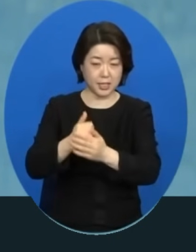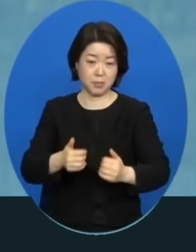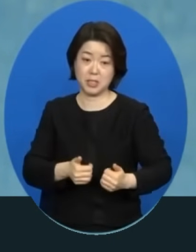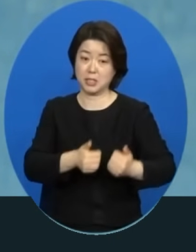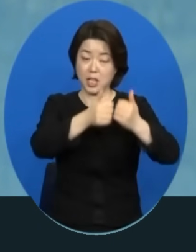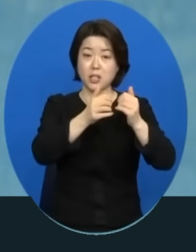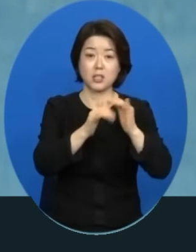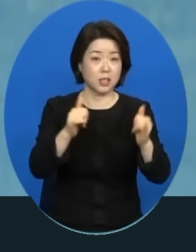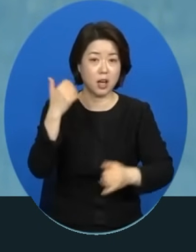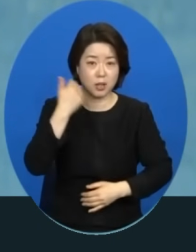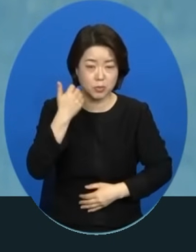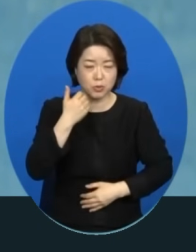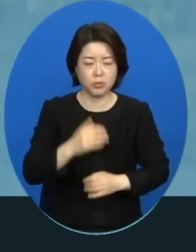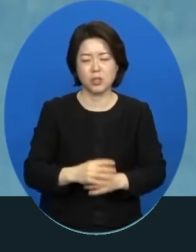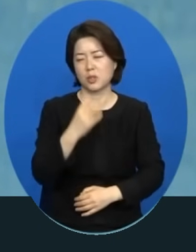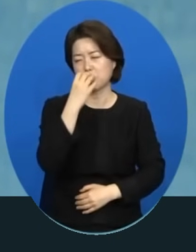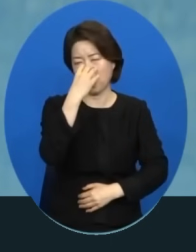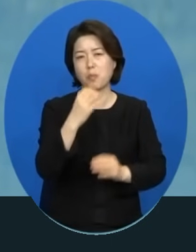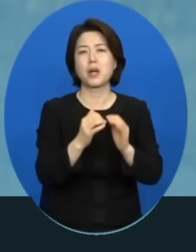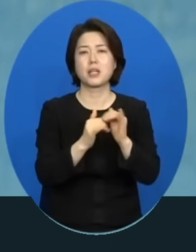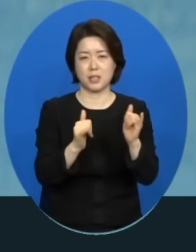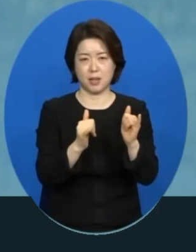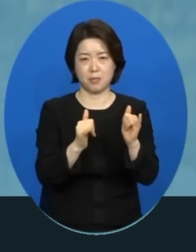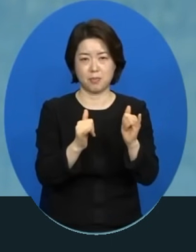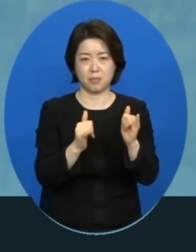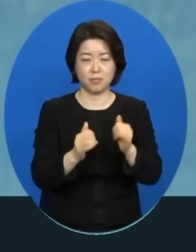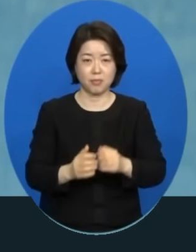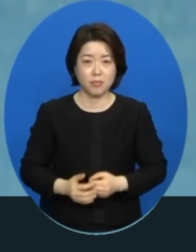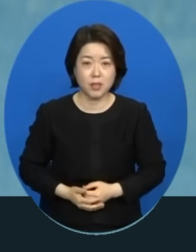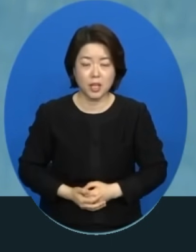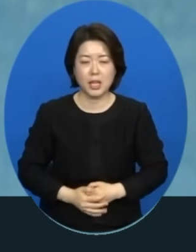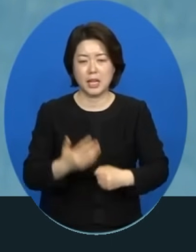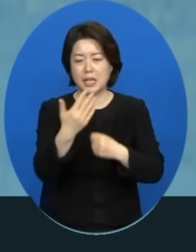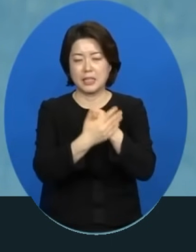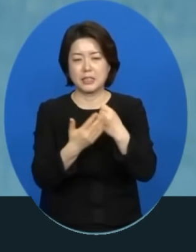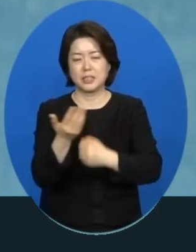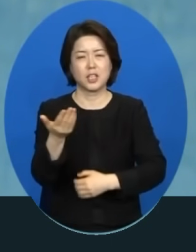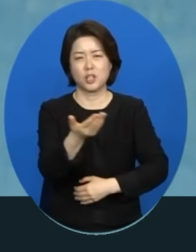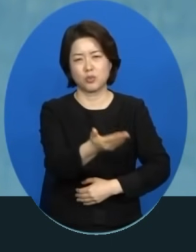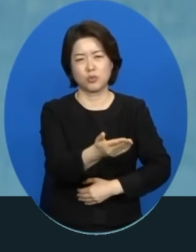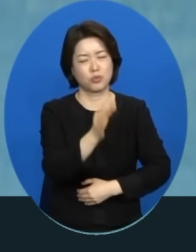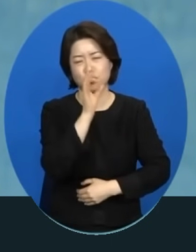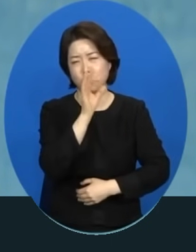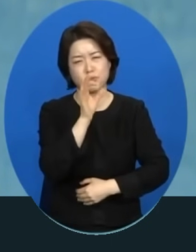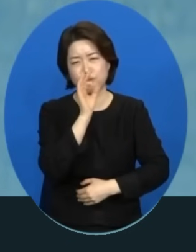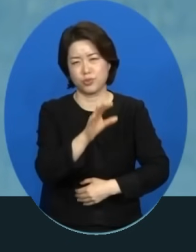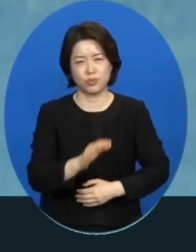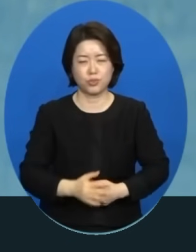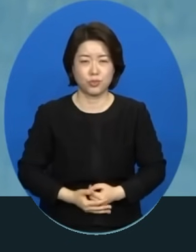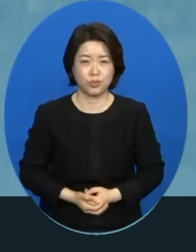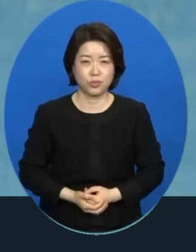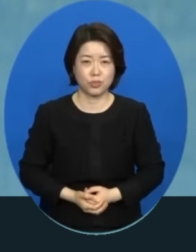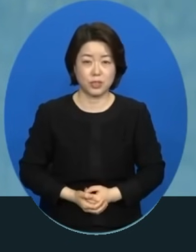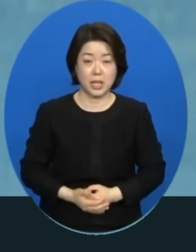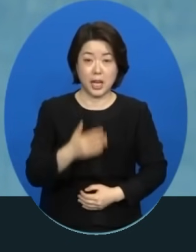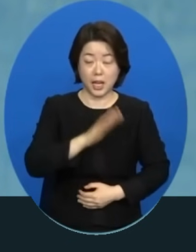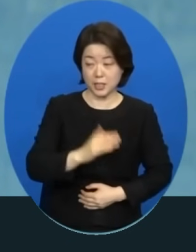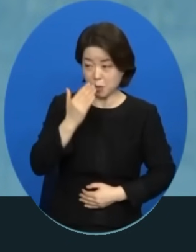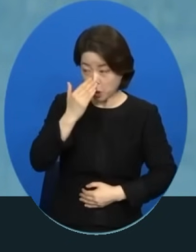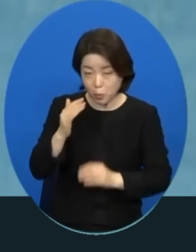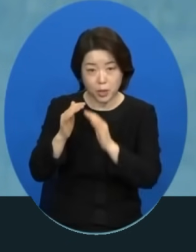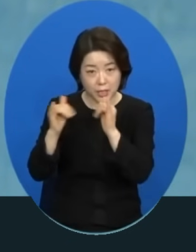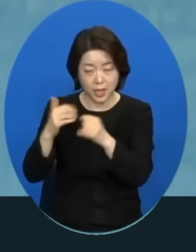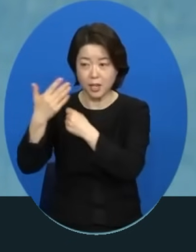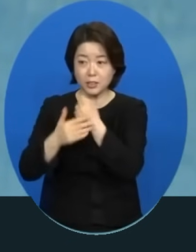사람은 누구냐면 교만한 사람이에요. 교만한 사람에게는 은혜를 주실 수가 없다는 것입니다. 그러나 겸손한 자에게는